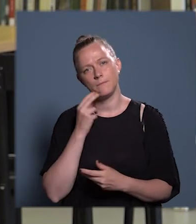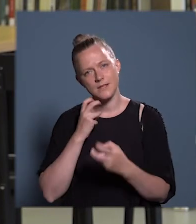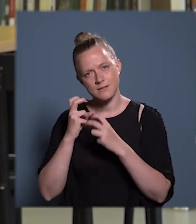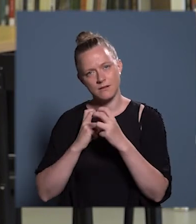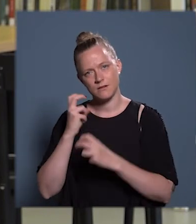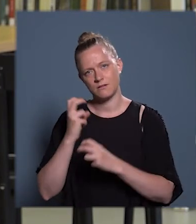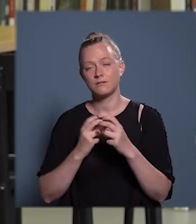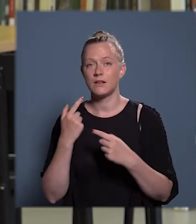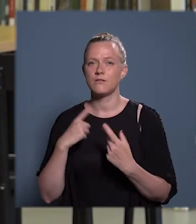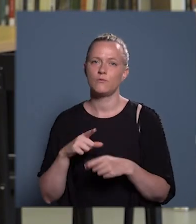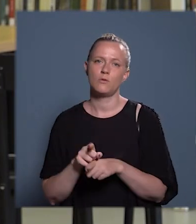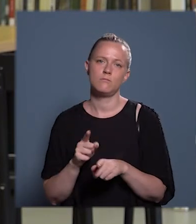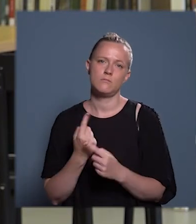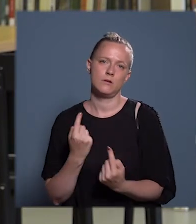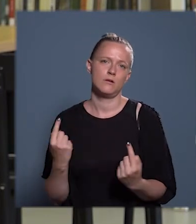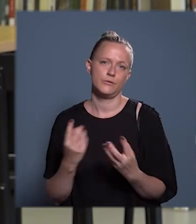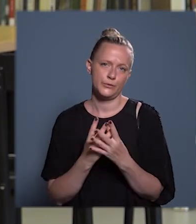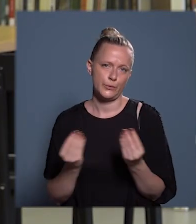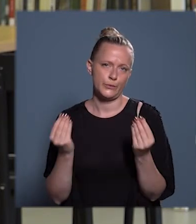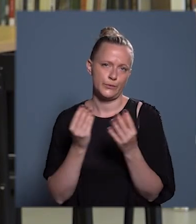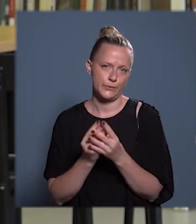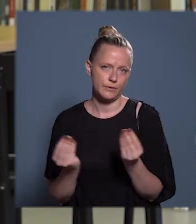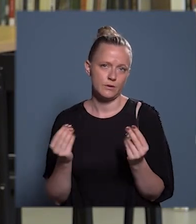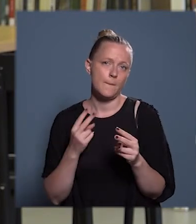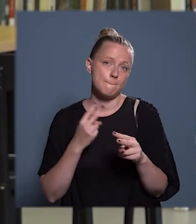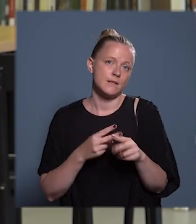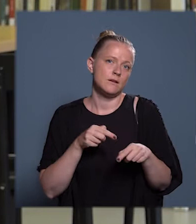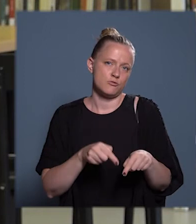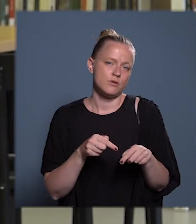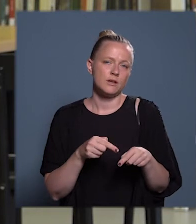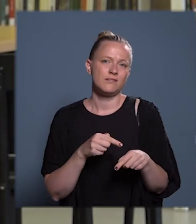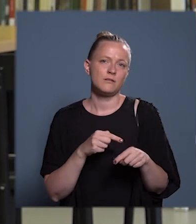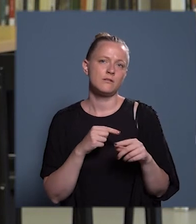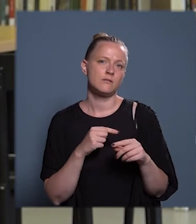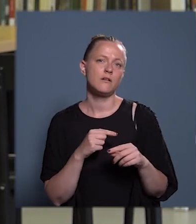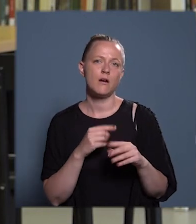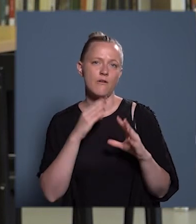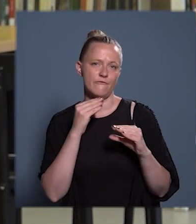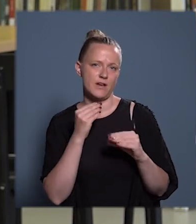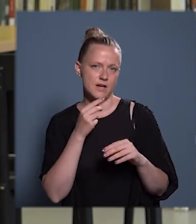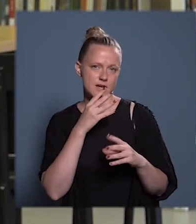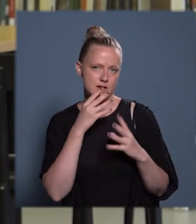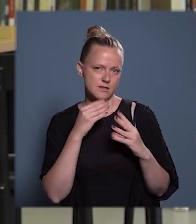volt a betegség, ez az afázia, ez a